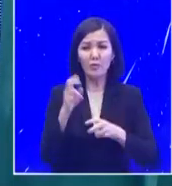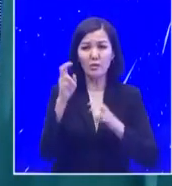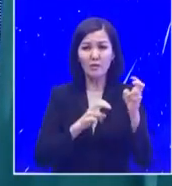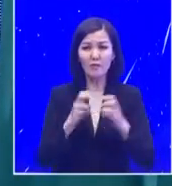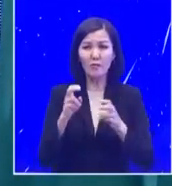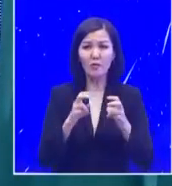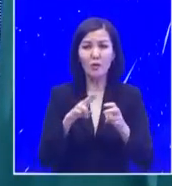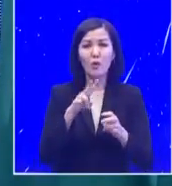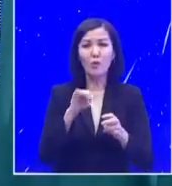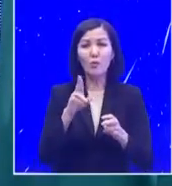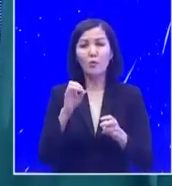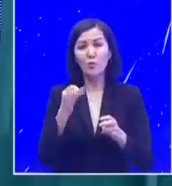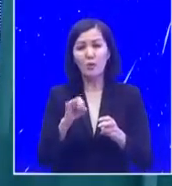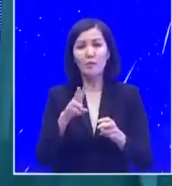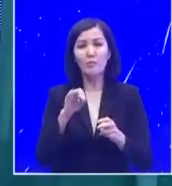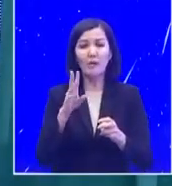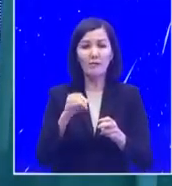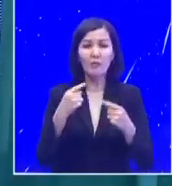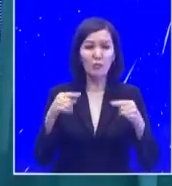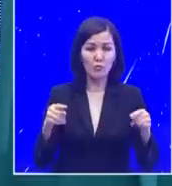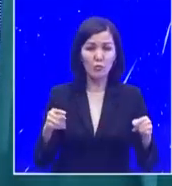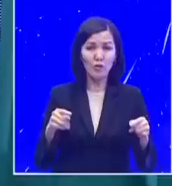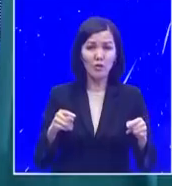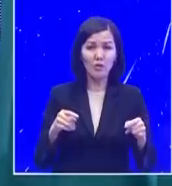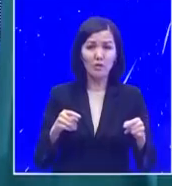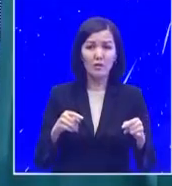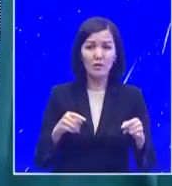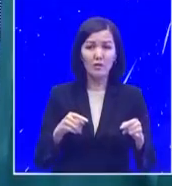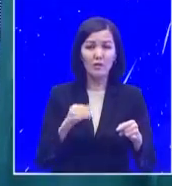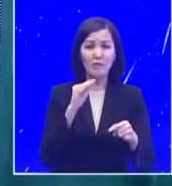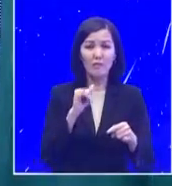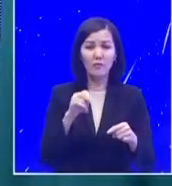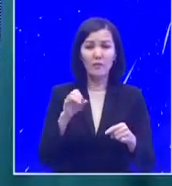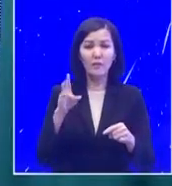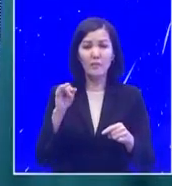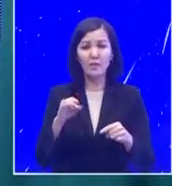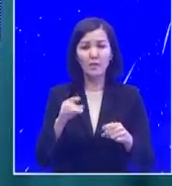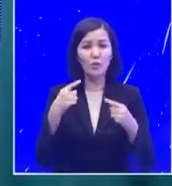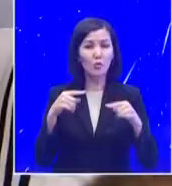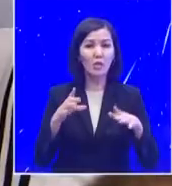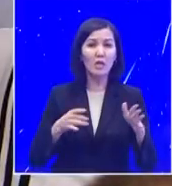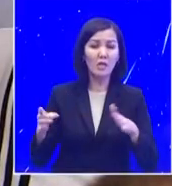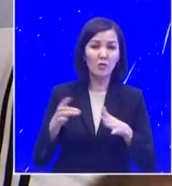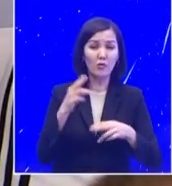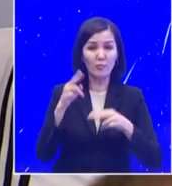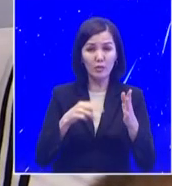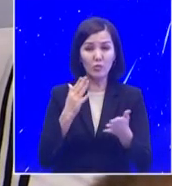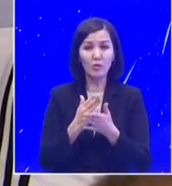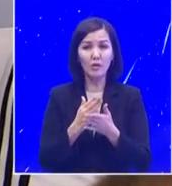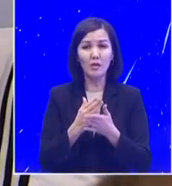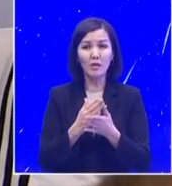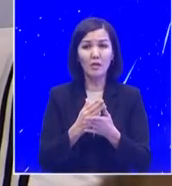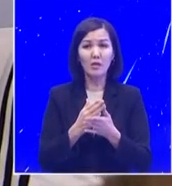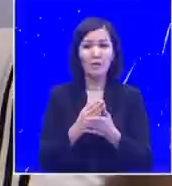как вот Лукойл или же Марвин Фуд, или там Фуд МС, то, что мы в других районах построили. Вот.